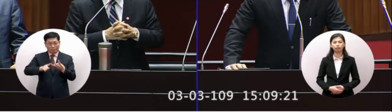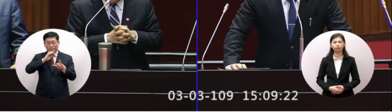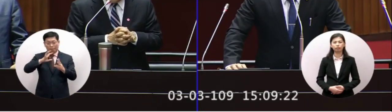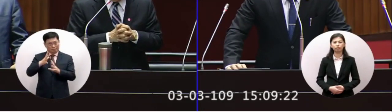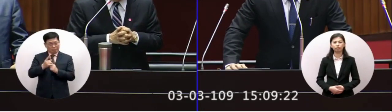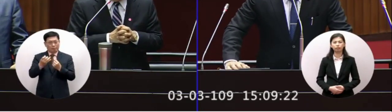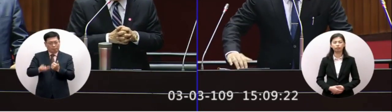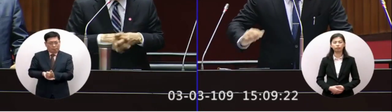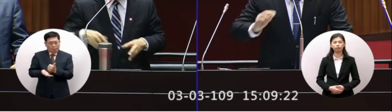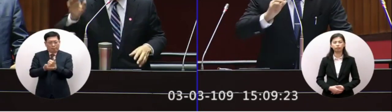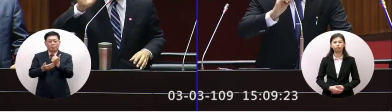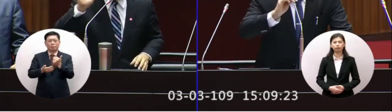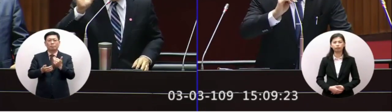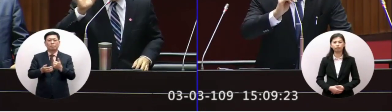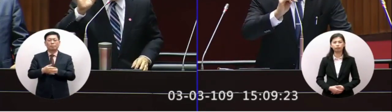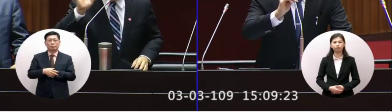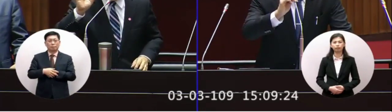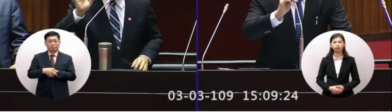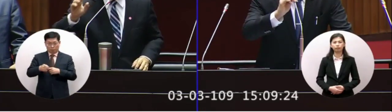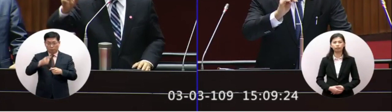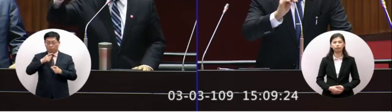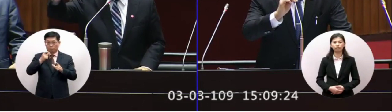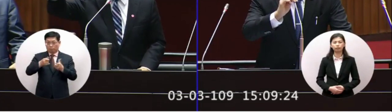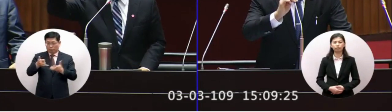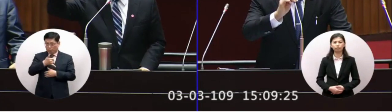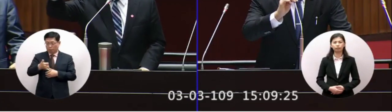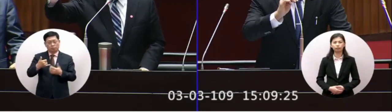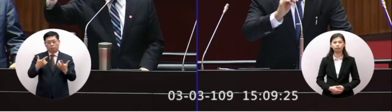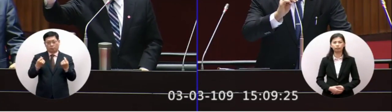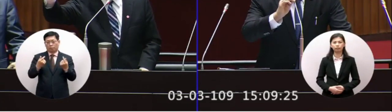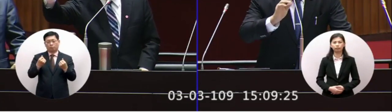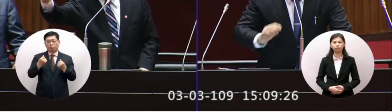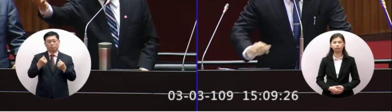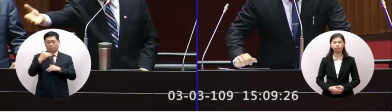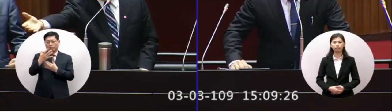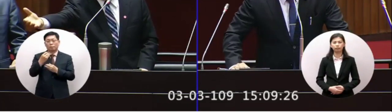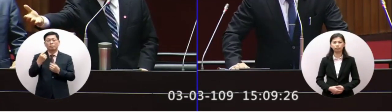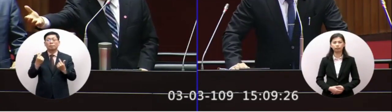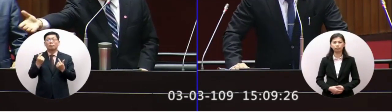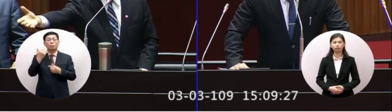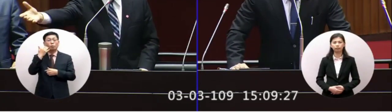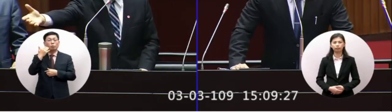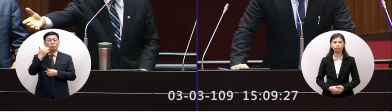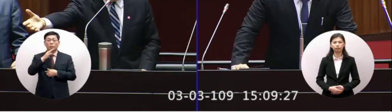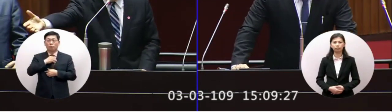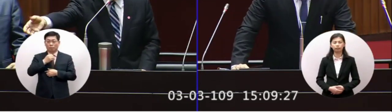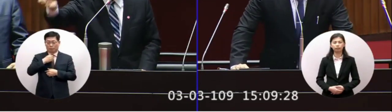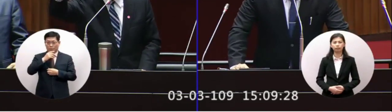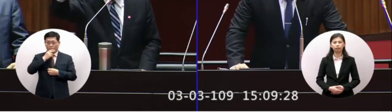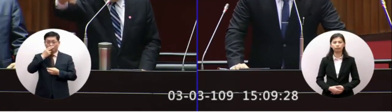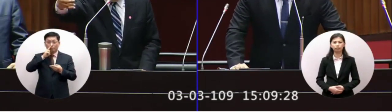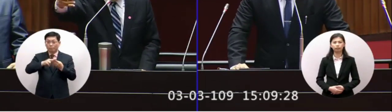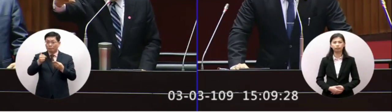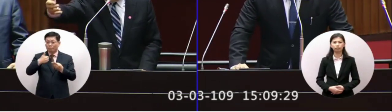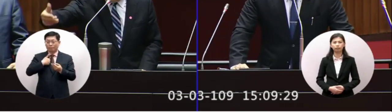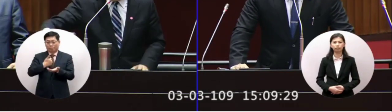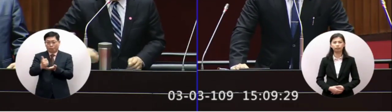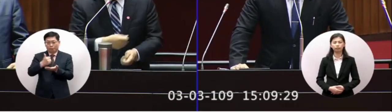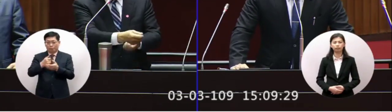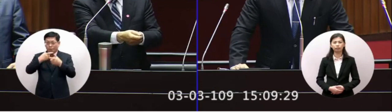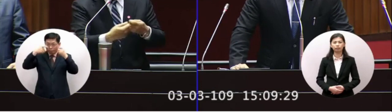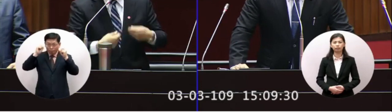神上的给他鼓励。这不限公务人员，像在送口罩的邮差，